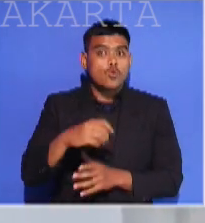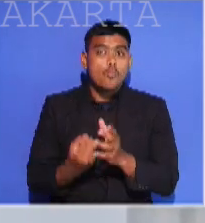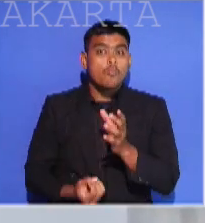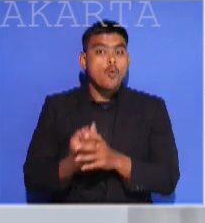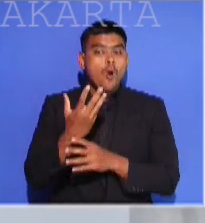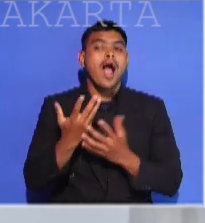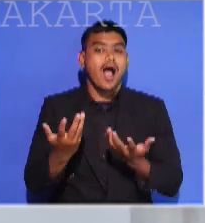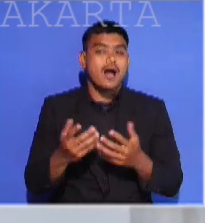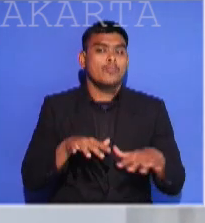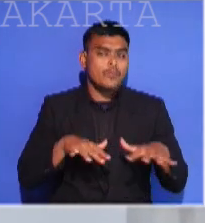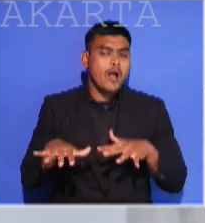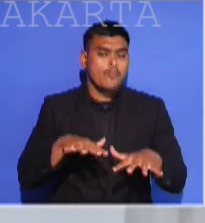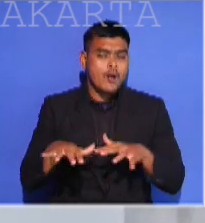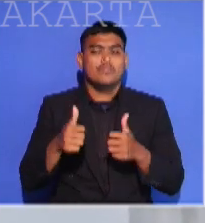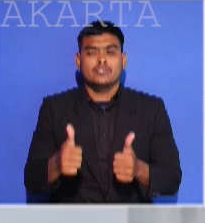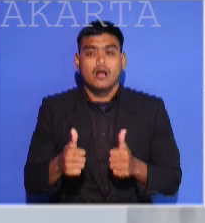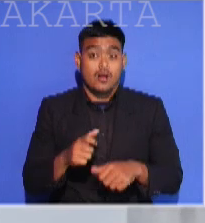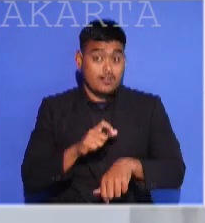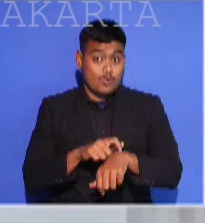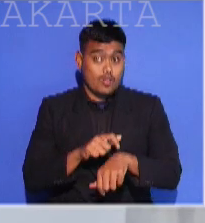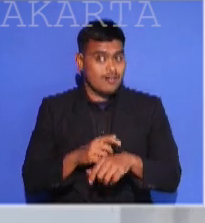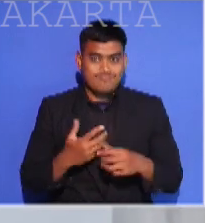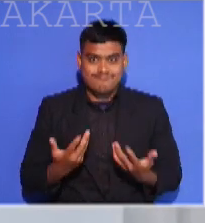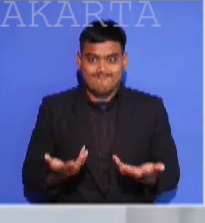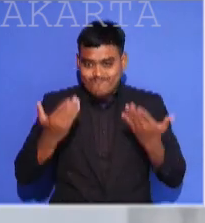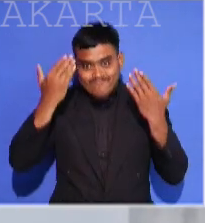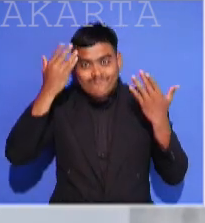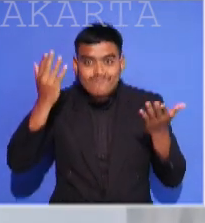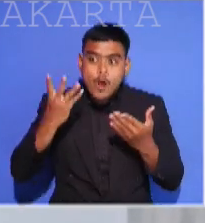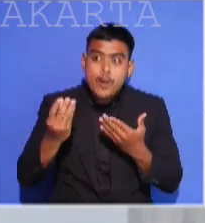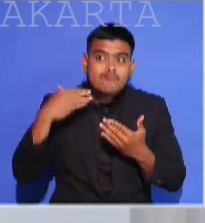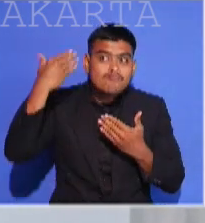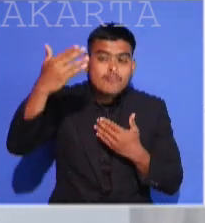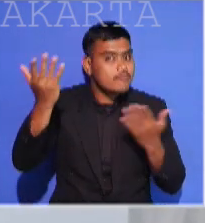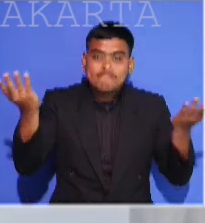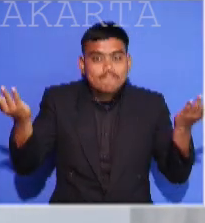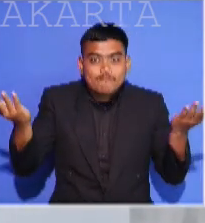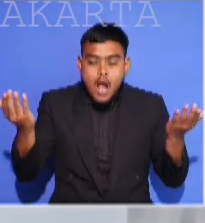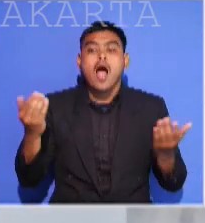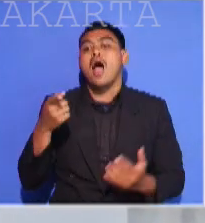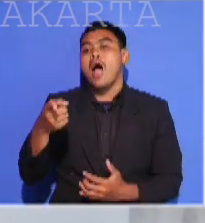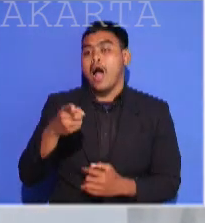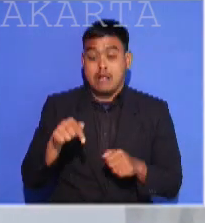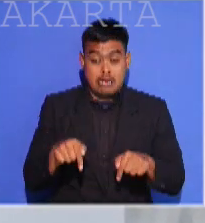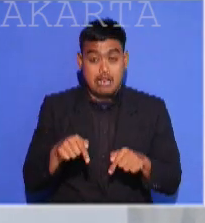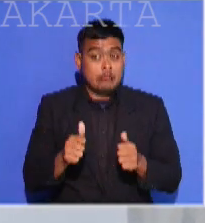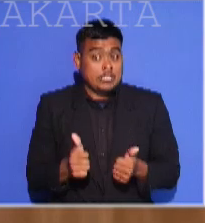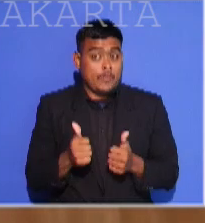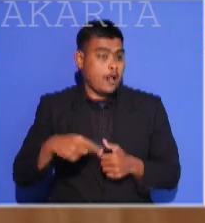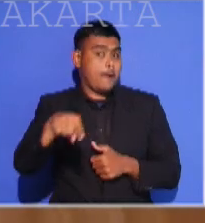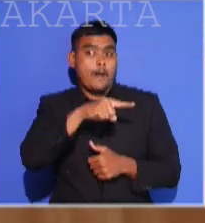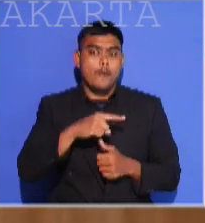namun terjadinya Kapan kan kita tidakah karena itu masyarakat yang penting siapsaga jangan